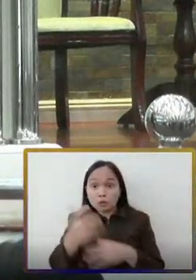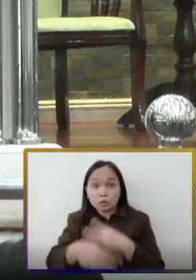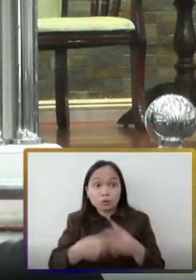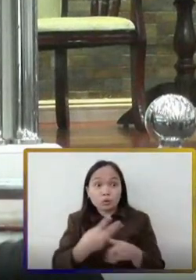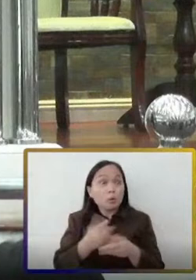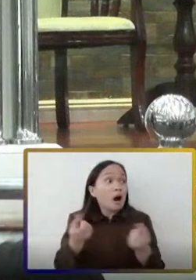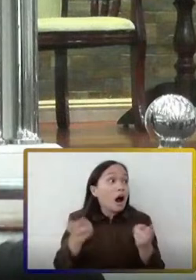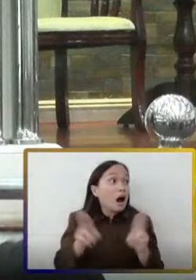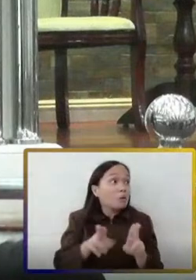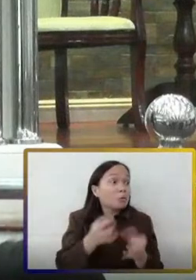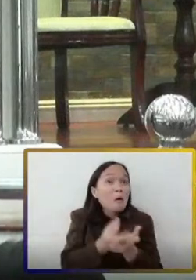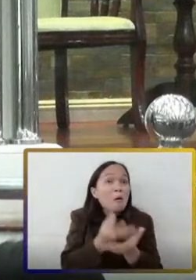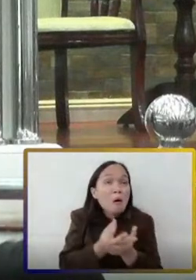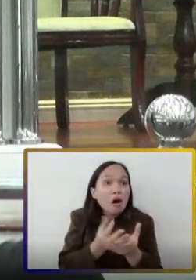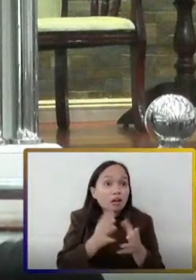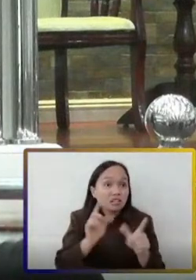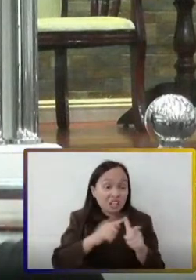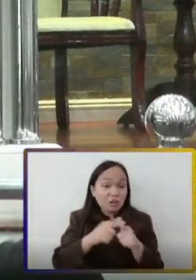dadami rin ang mangungutang sa'yo.